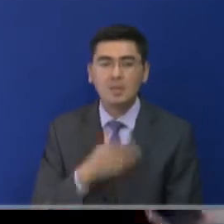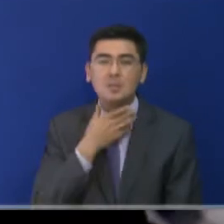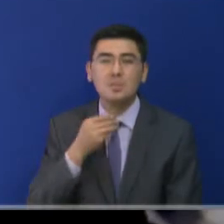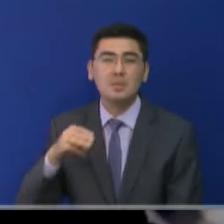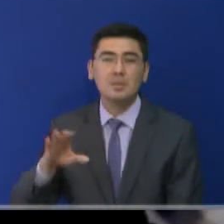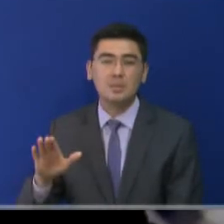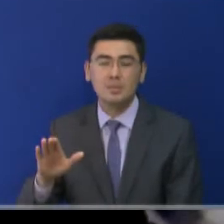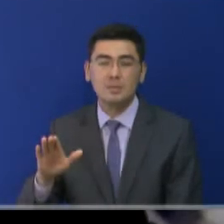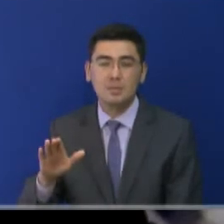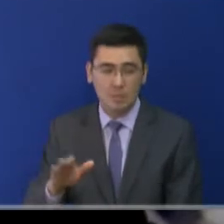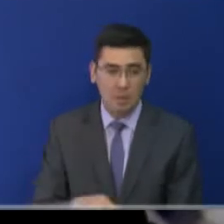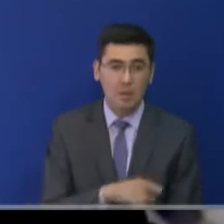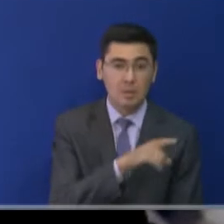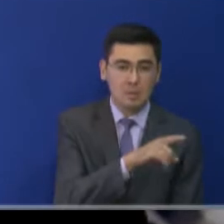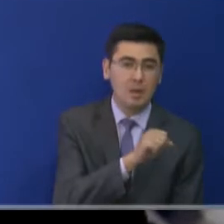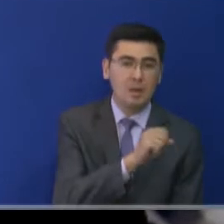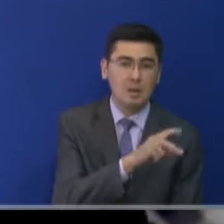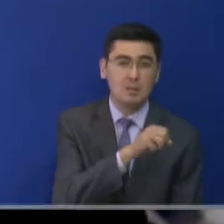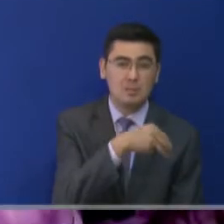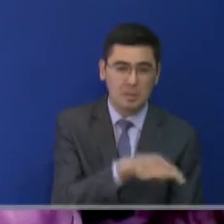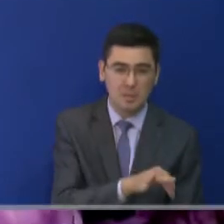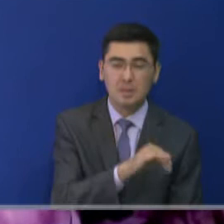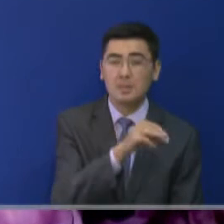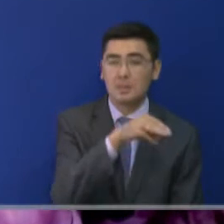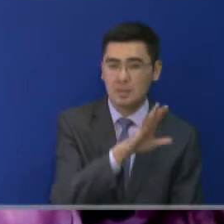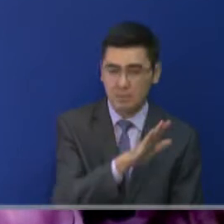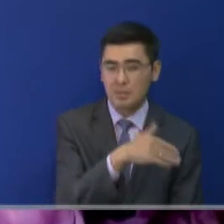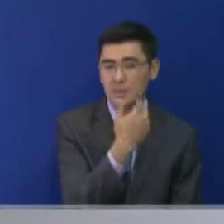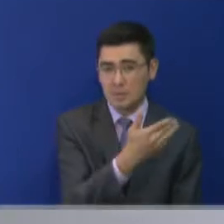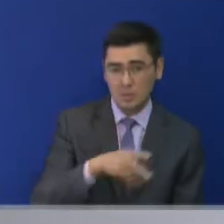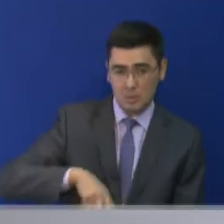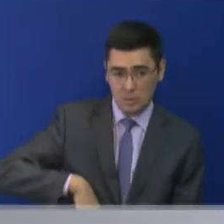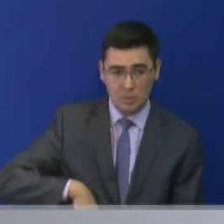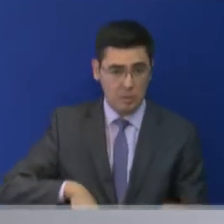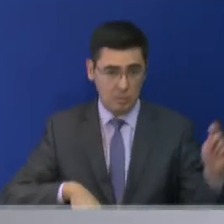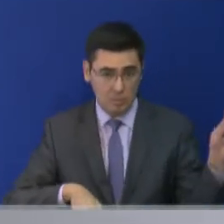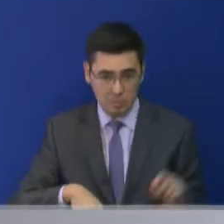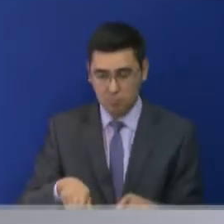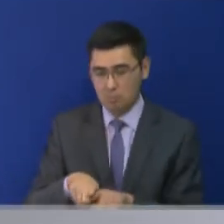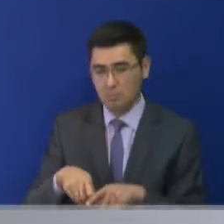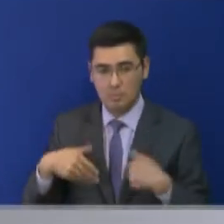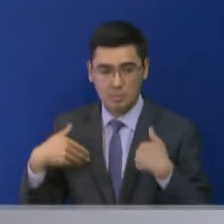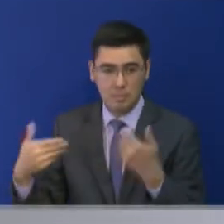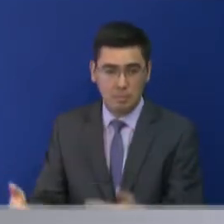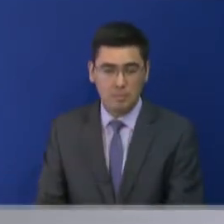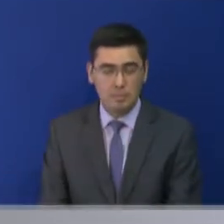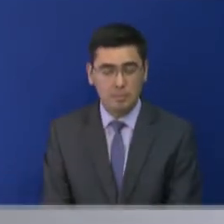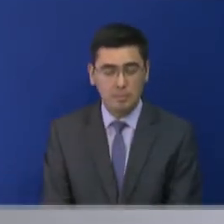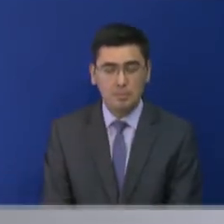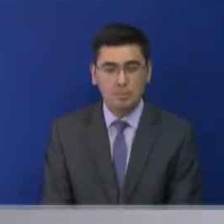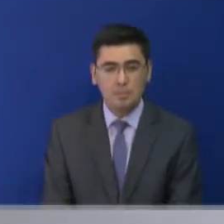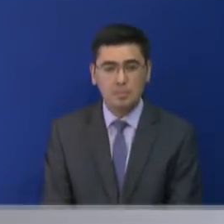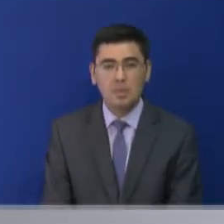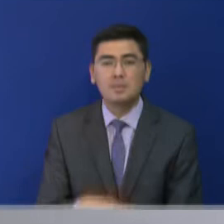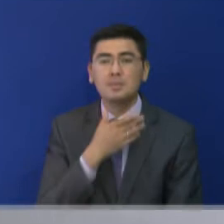мерейтойымен құттықтауға Алтай телеарнасының директоры Нұртас Сұлтанұлы да келді. Семей телеарнасы жалпы өзіндік бай тарихы